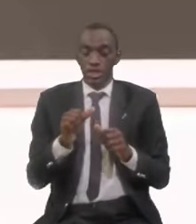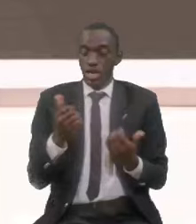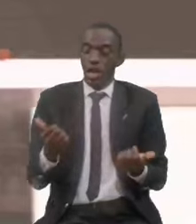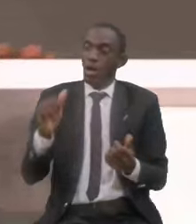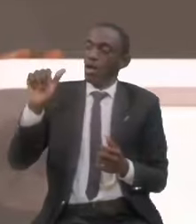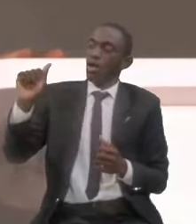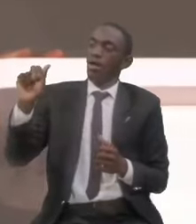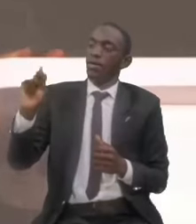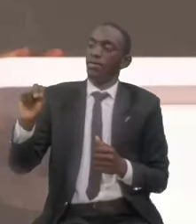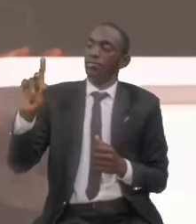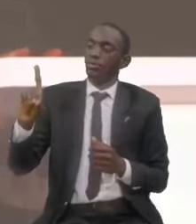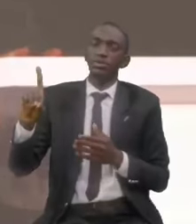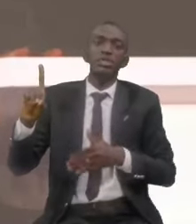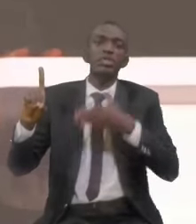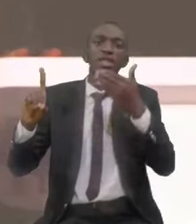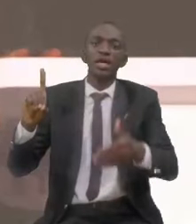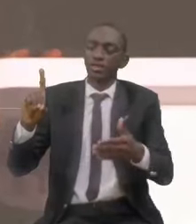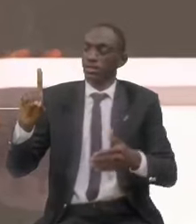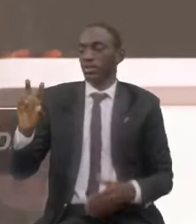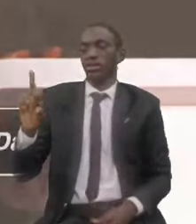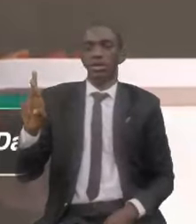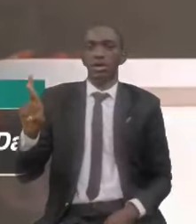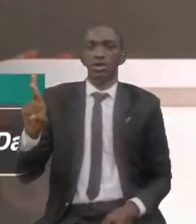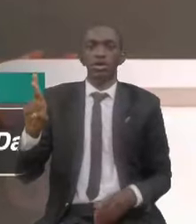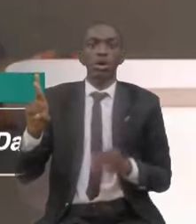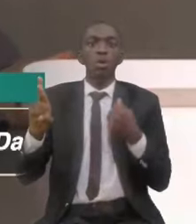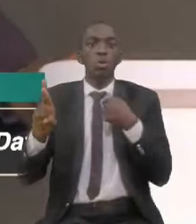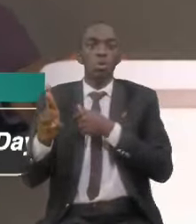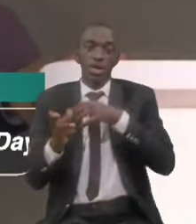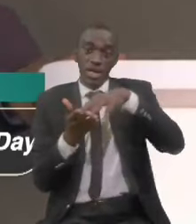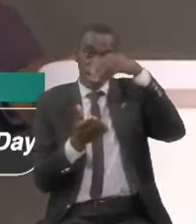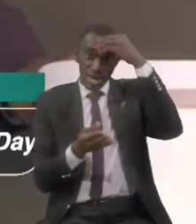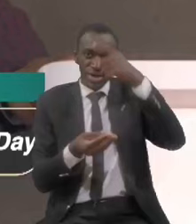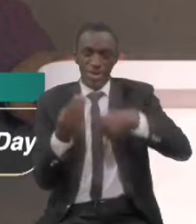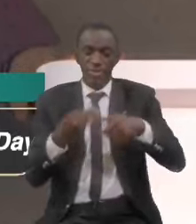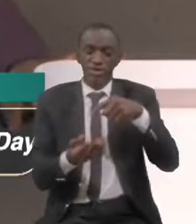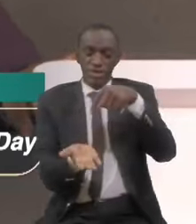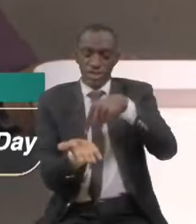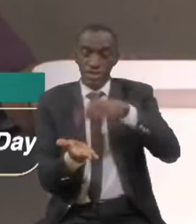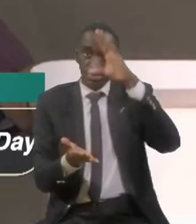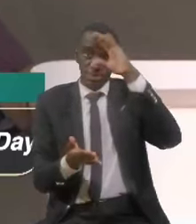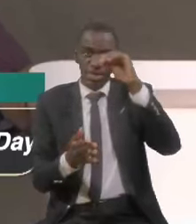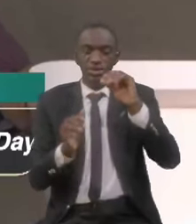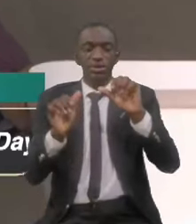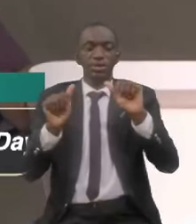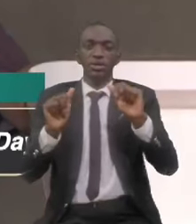le R, nous parle de cet André. Il était